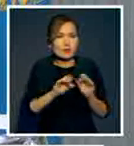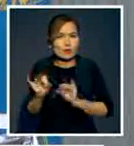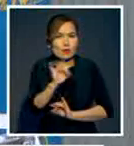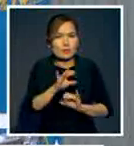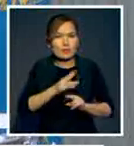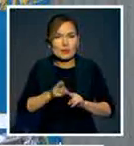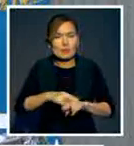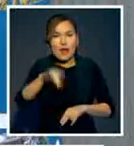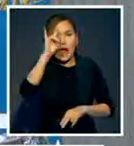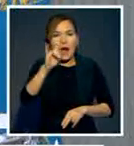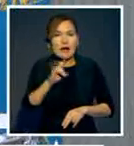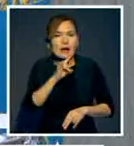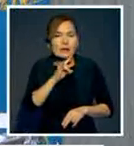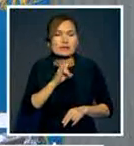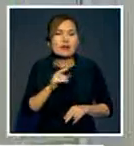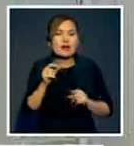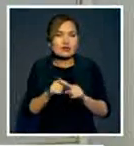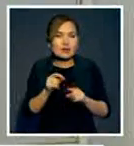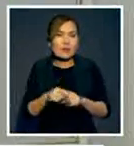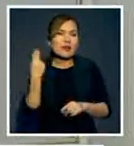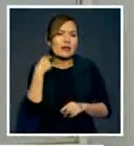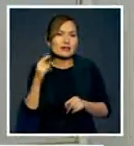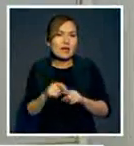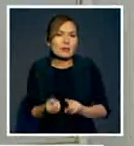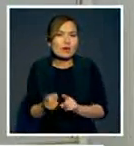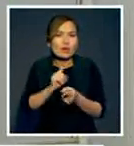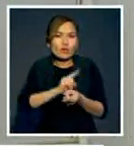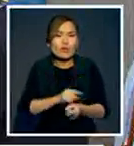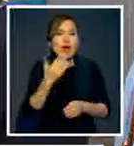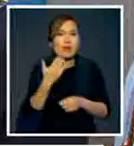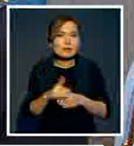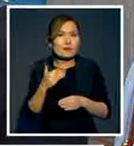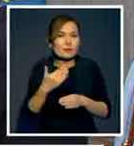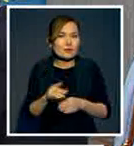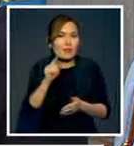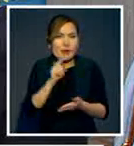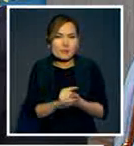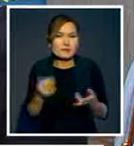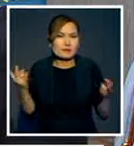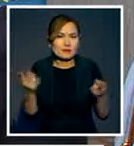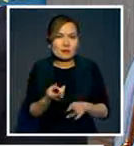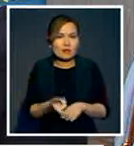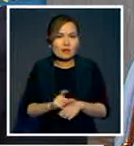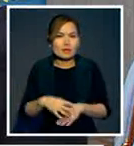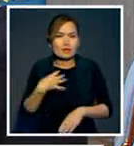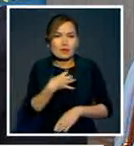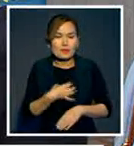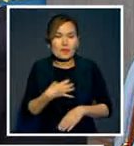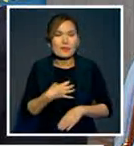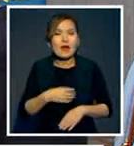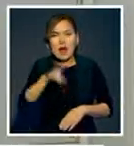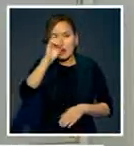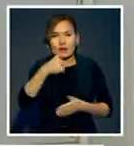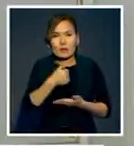Сондай-ақ президент қазақ әліпбиін латын қарпіне кезең-кезеңмен және жүйелі түрде көшірудің маңыздылығына назар аударды. Кездесуде